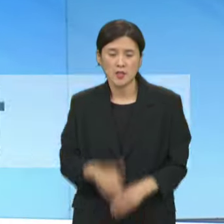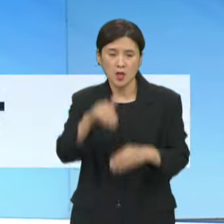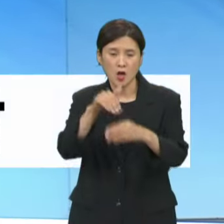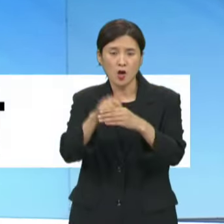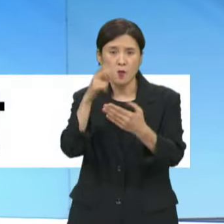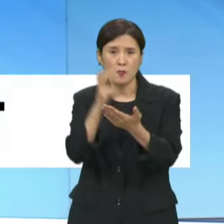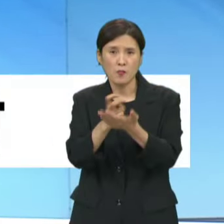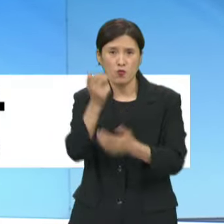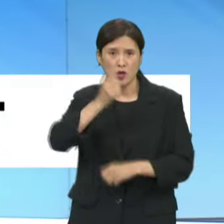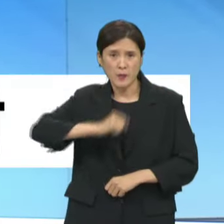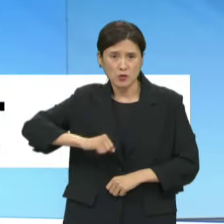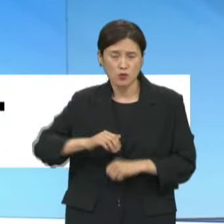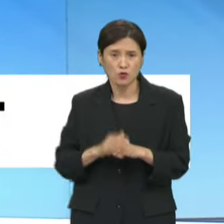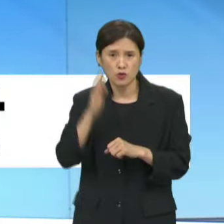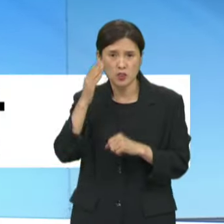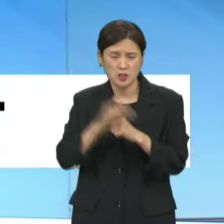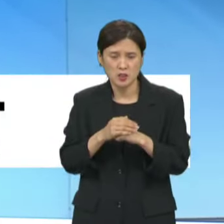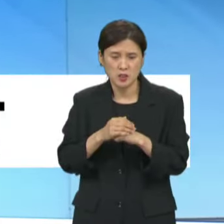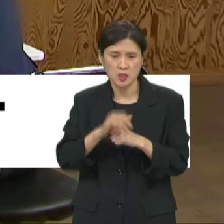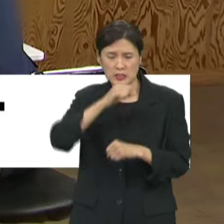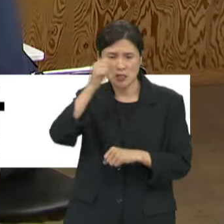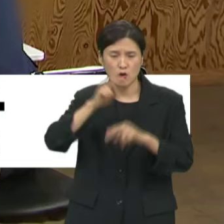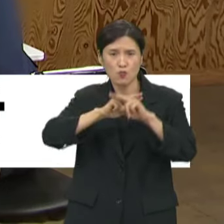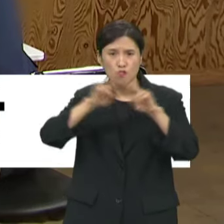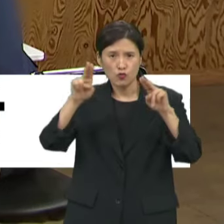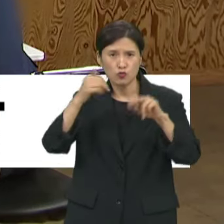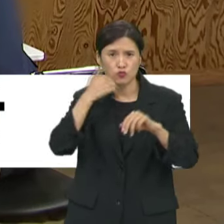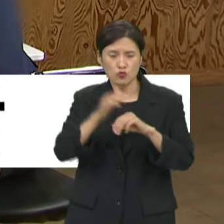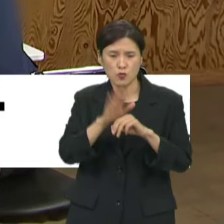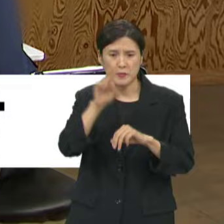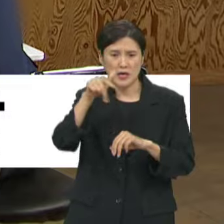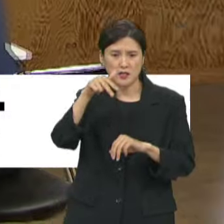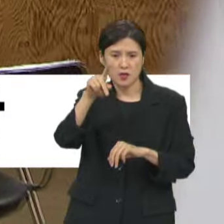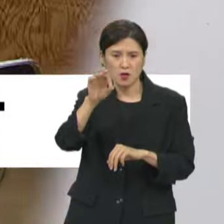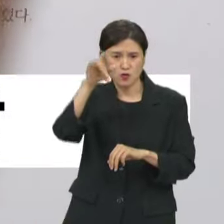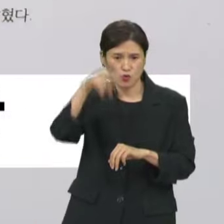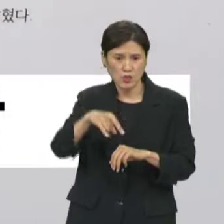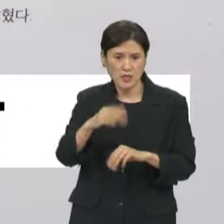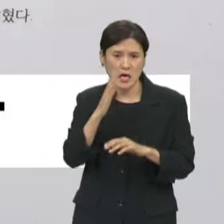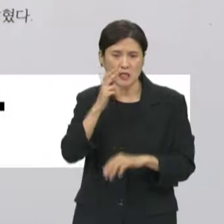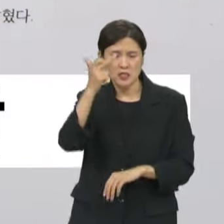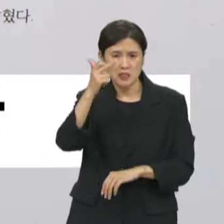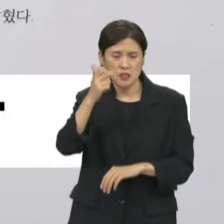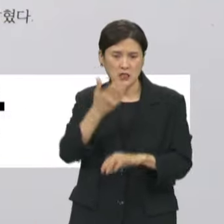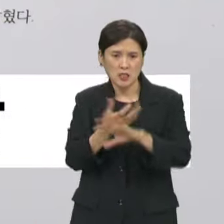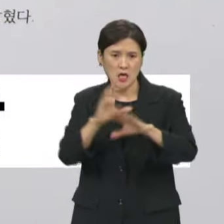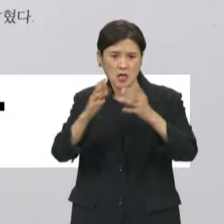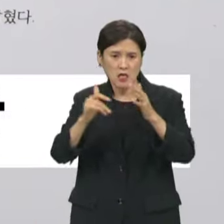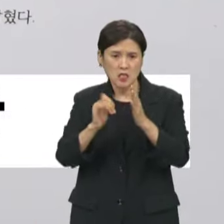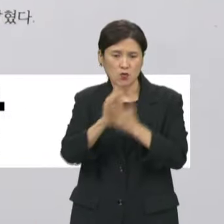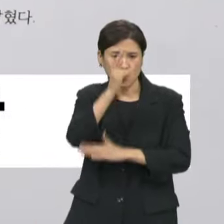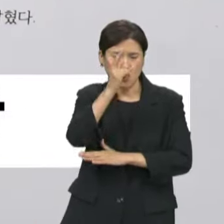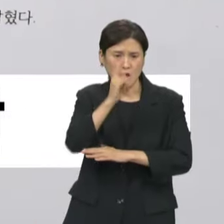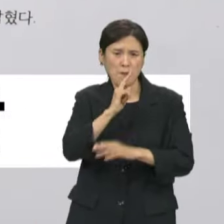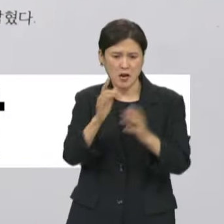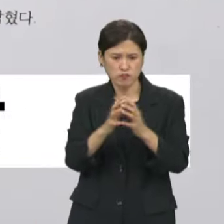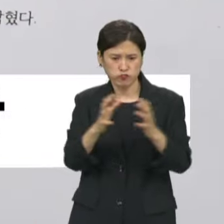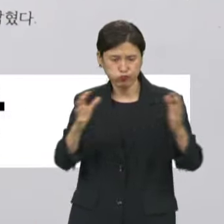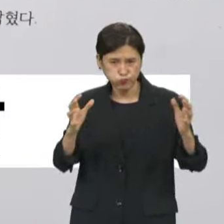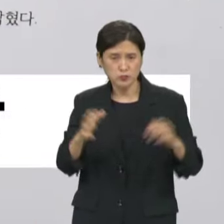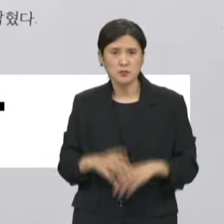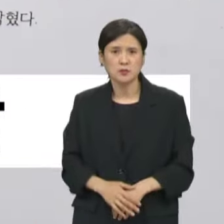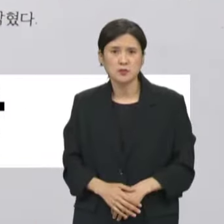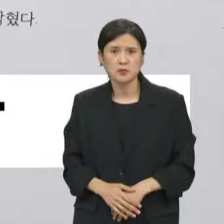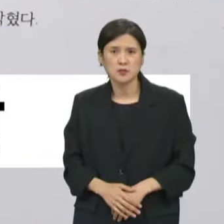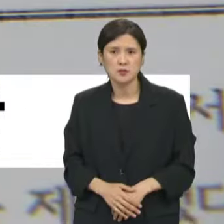공직 선거법 위반으로 최근 당선 무효형을 선고받은 박경기 아산 시장의 해외 출장에 대해서 논란이 확산되고